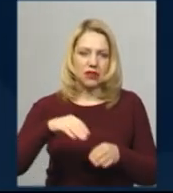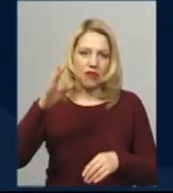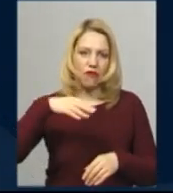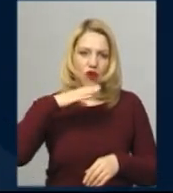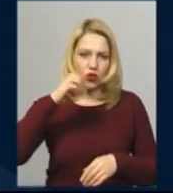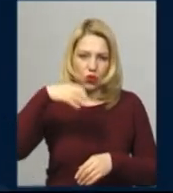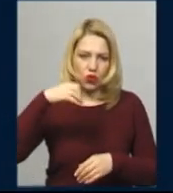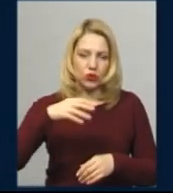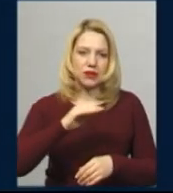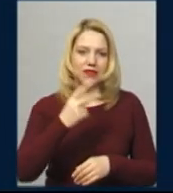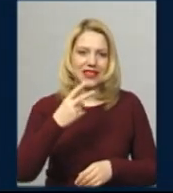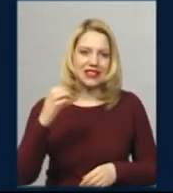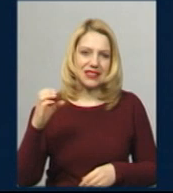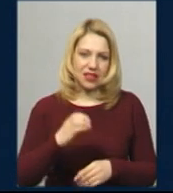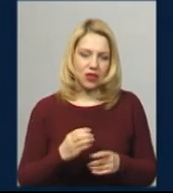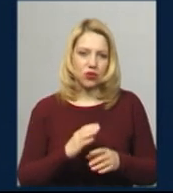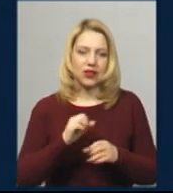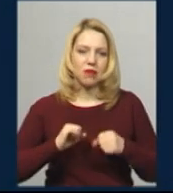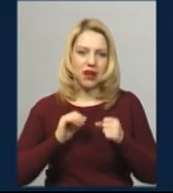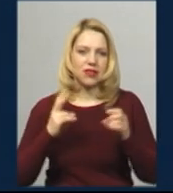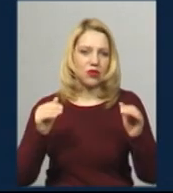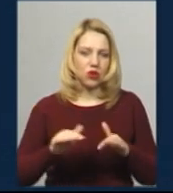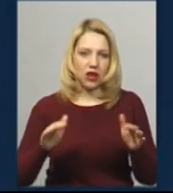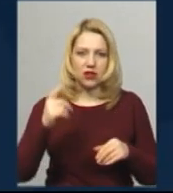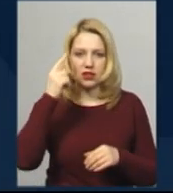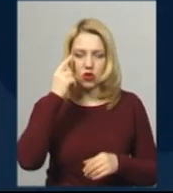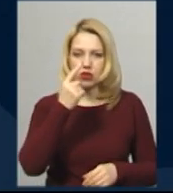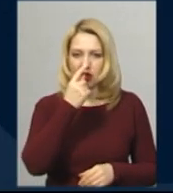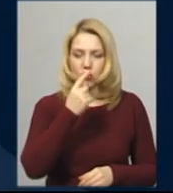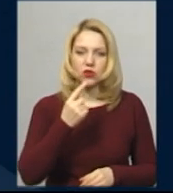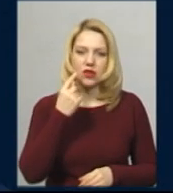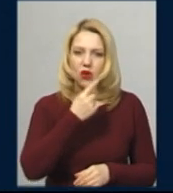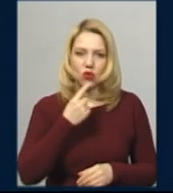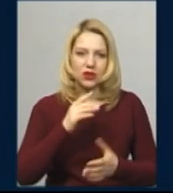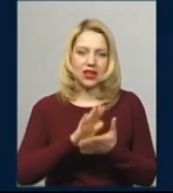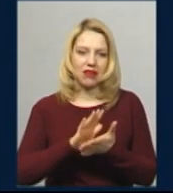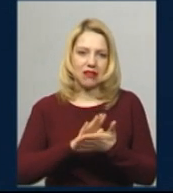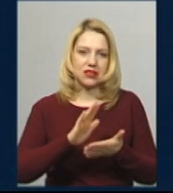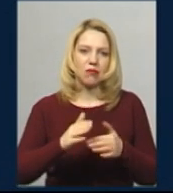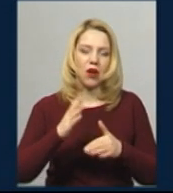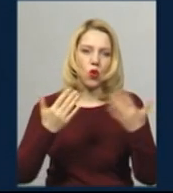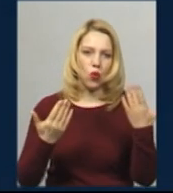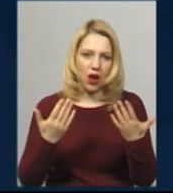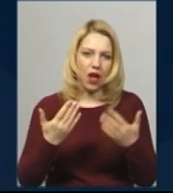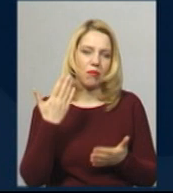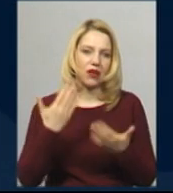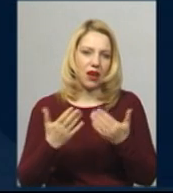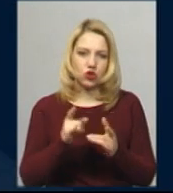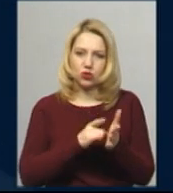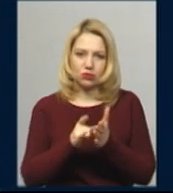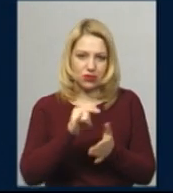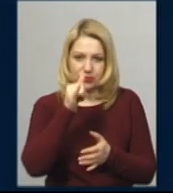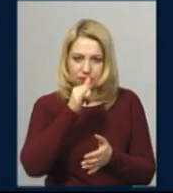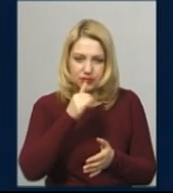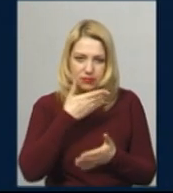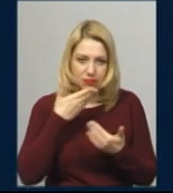не менше 20 секунд. Намагайтеся не торкатися очей, носи і рота немитими руками. Якщо милу і вода недоступні, використовуйте